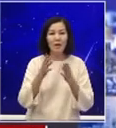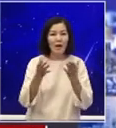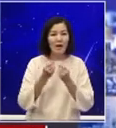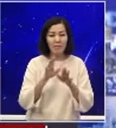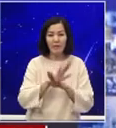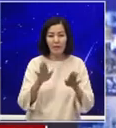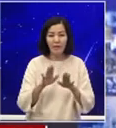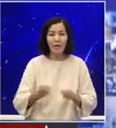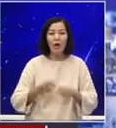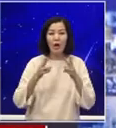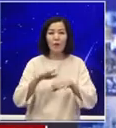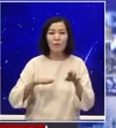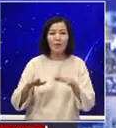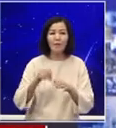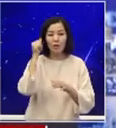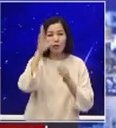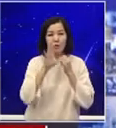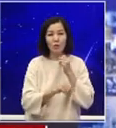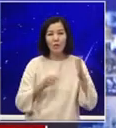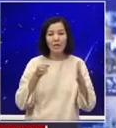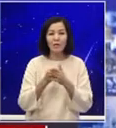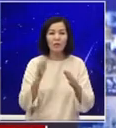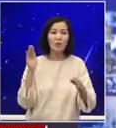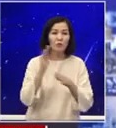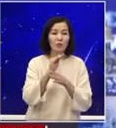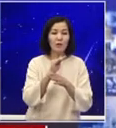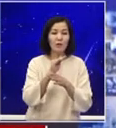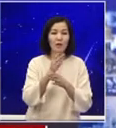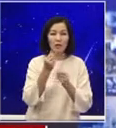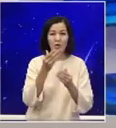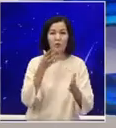қауіп аймағындағы мамандарға жыл соңына дейін үстемақы ғана төленеді.